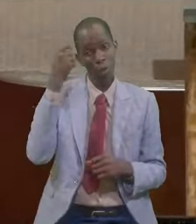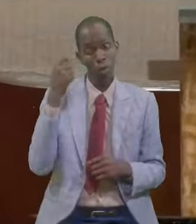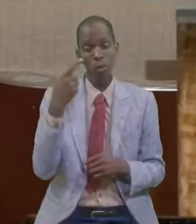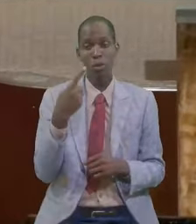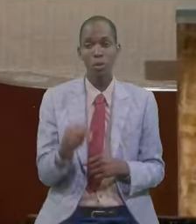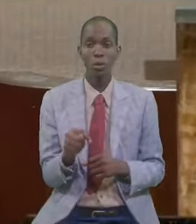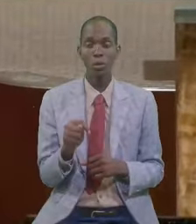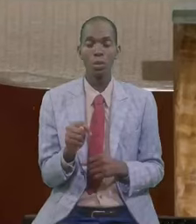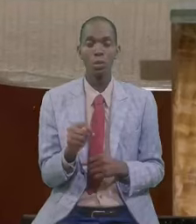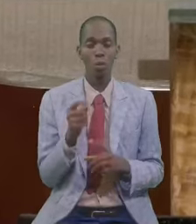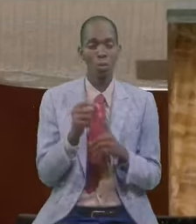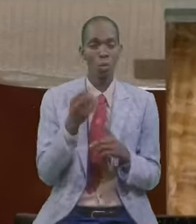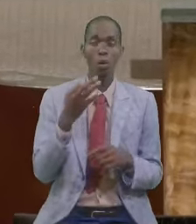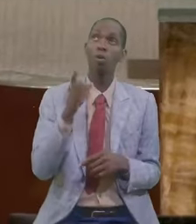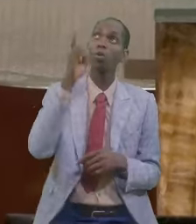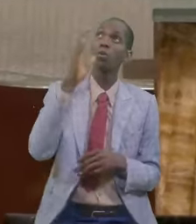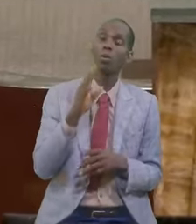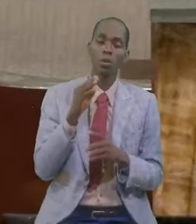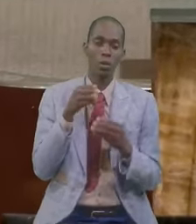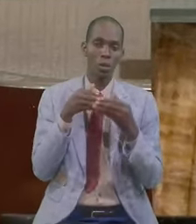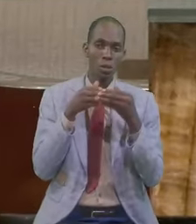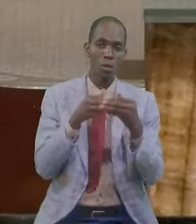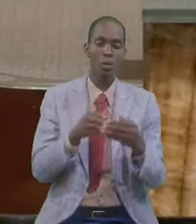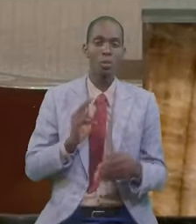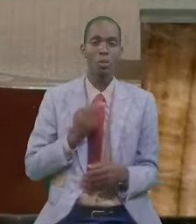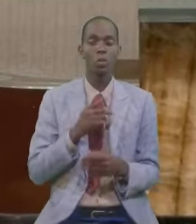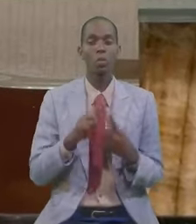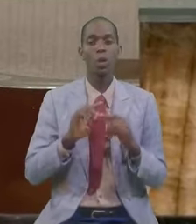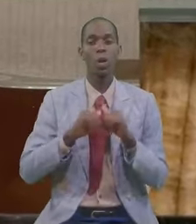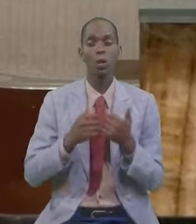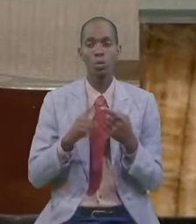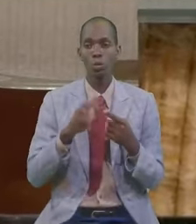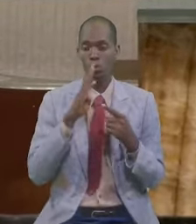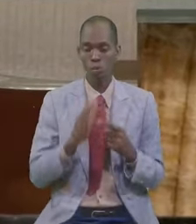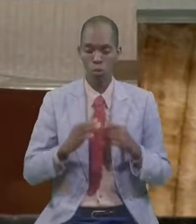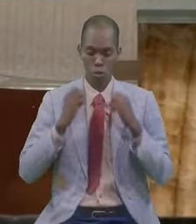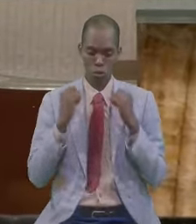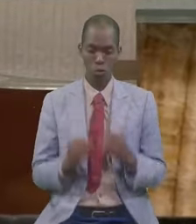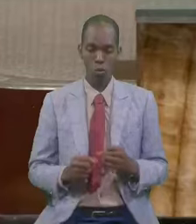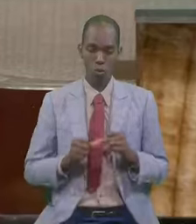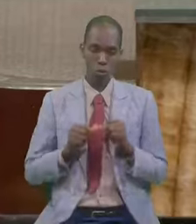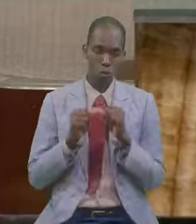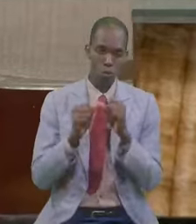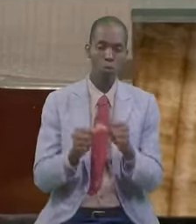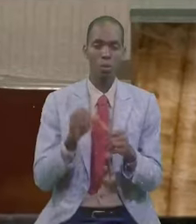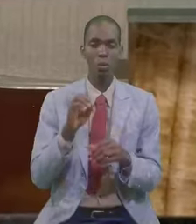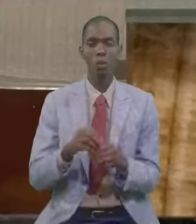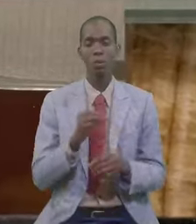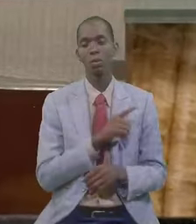la parole nous a montré comment être ferme, solide,